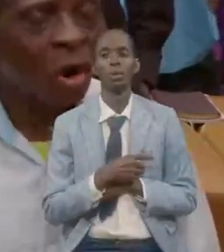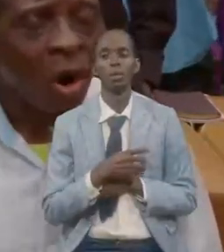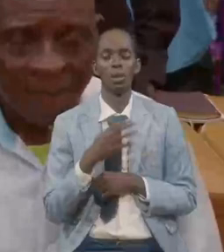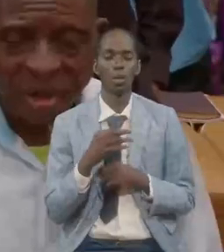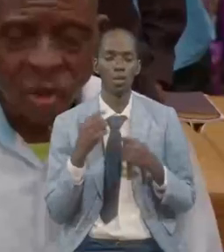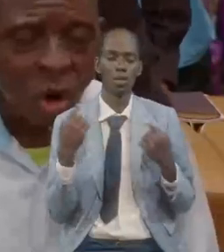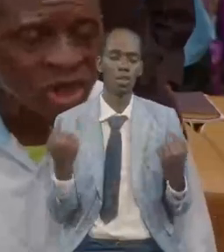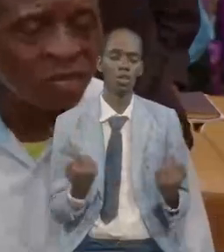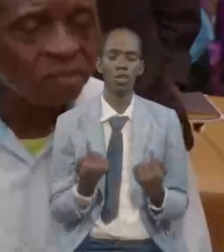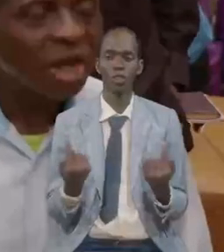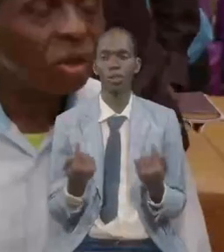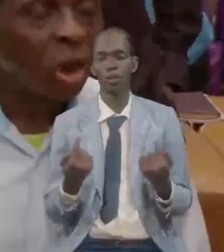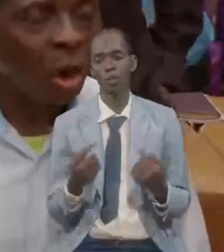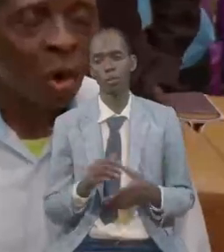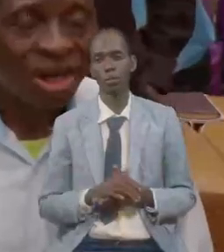comme